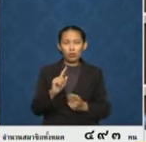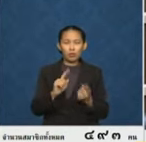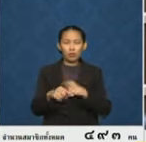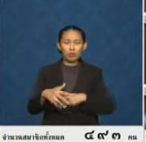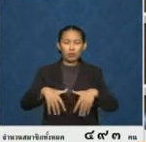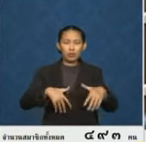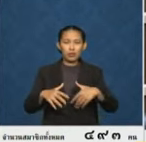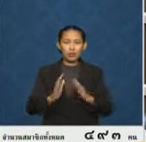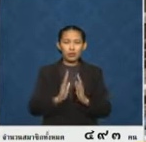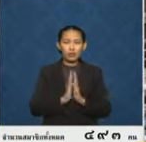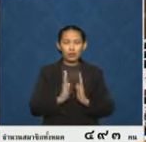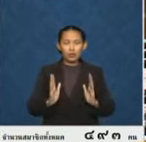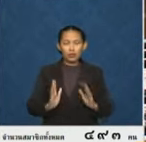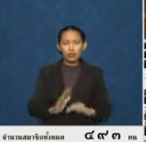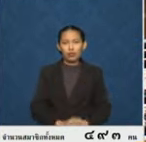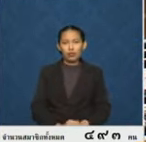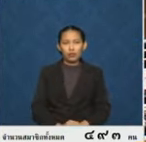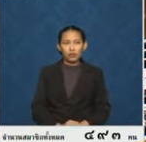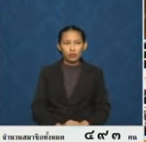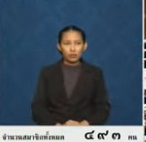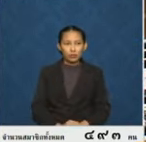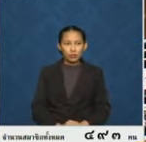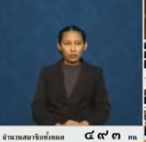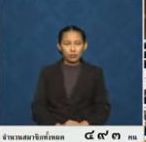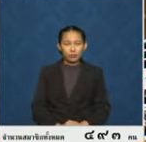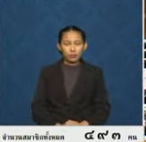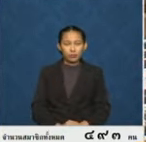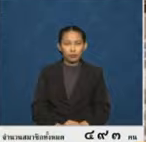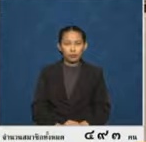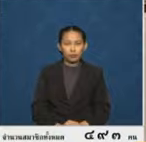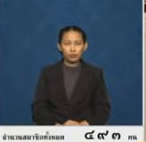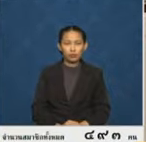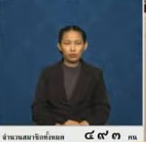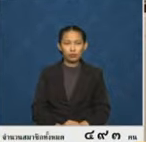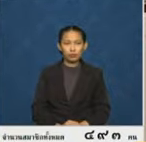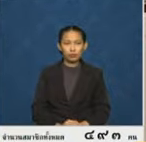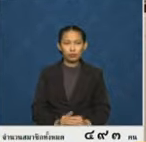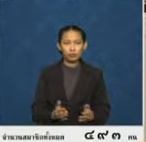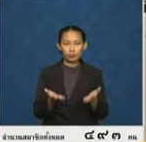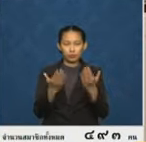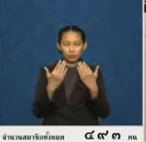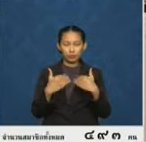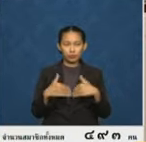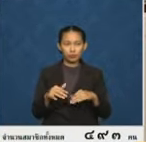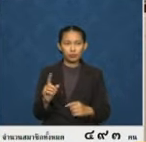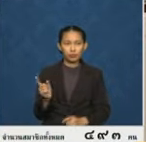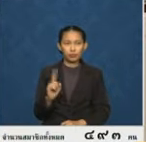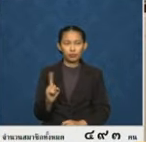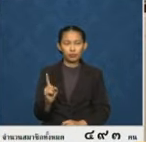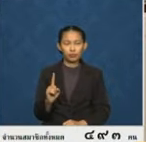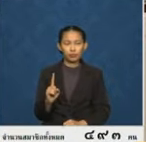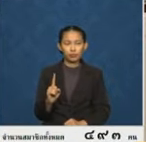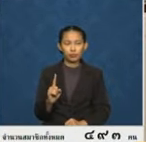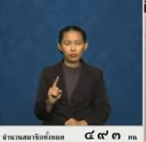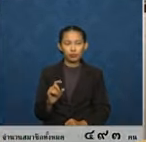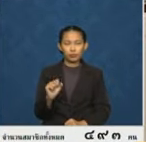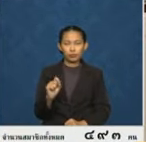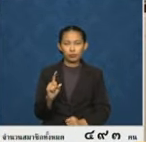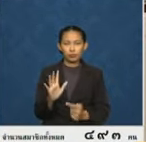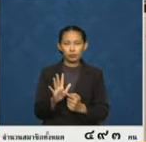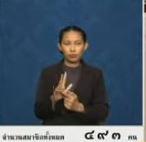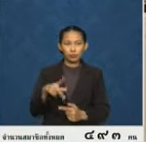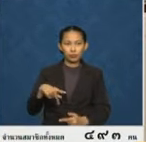ครับขอบคุณครับขอบคุณครับต่อไป 2ท่านนะครับท่านสุพนัสมีนชัยนันท์